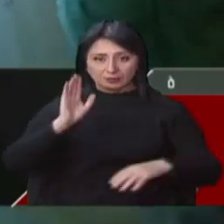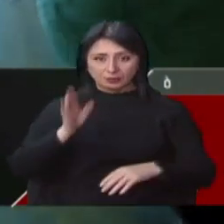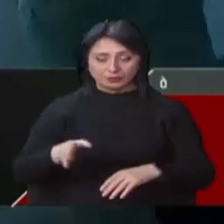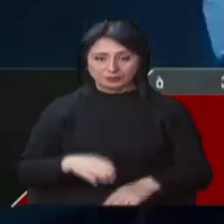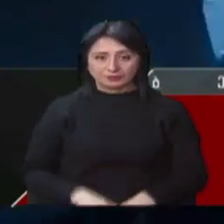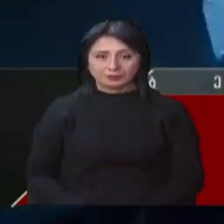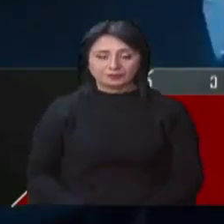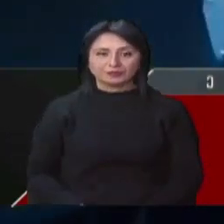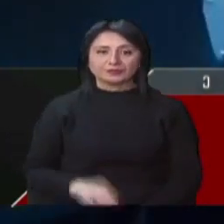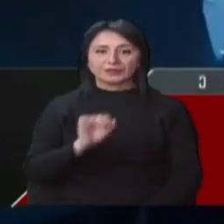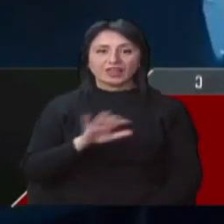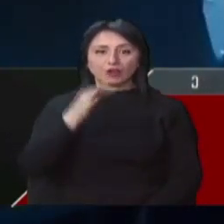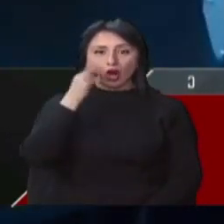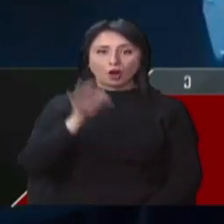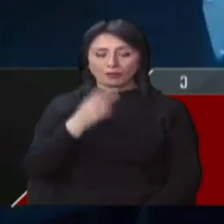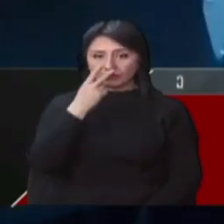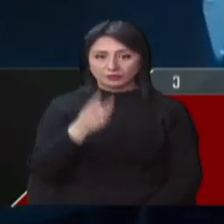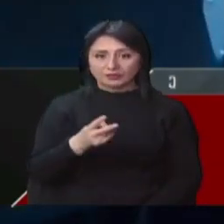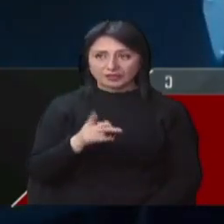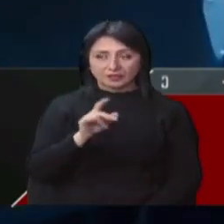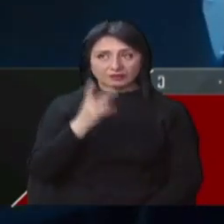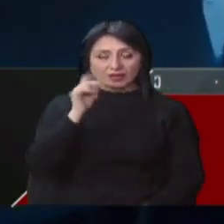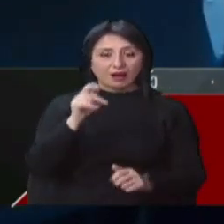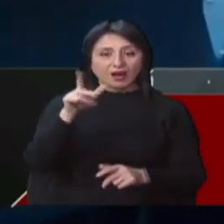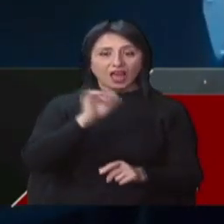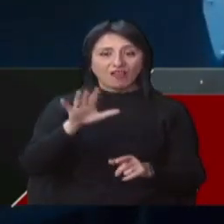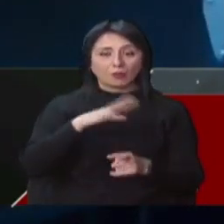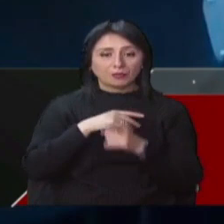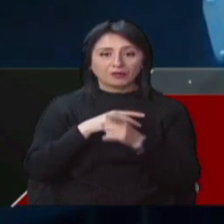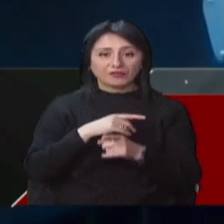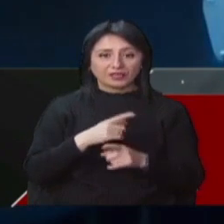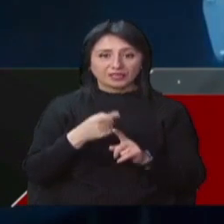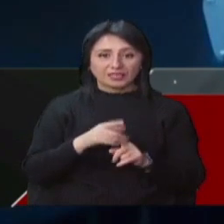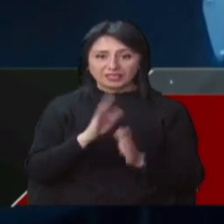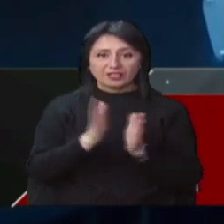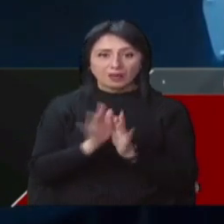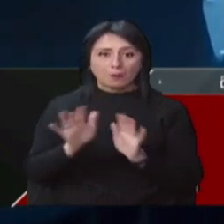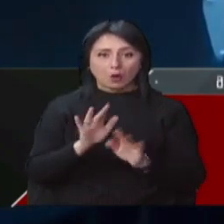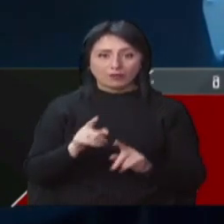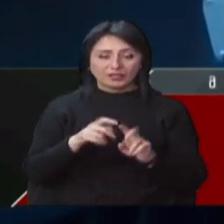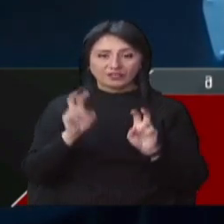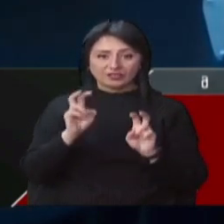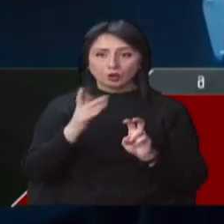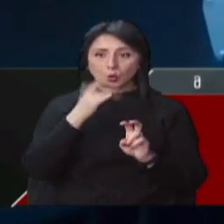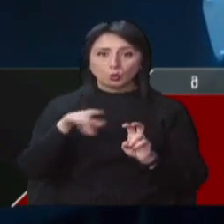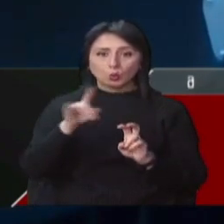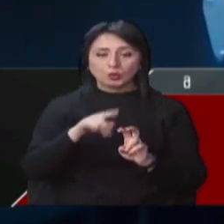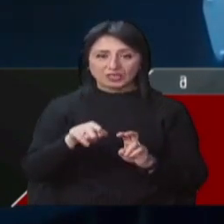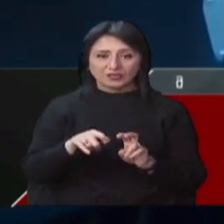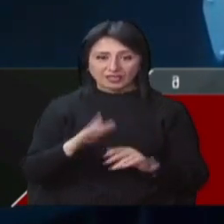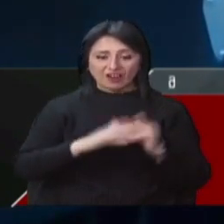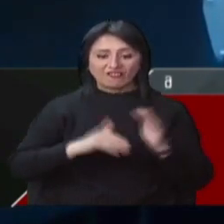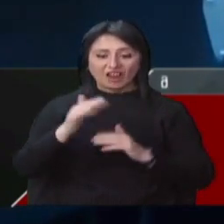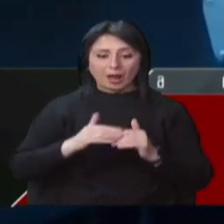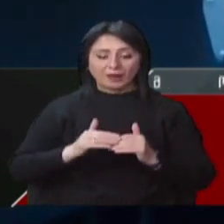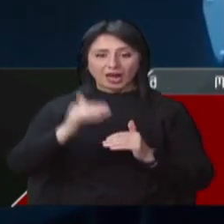შეუწყობს ხელს. ევროპულ გამოცდილებასაც უნდა მივიზიდოთ და იქვე თქვენ თითქმის მოქმედებს ეგრეთ წოდებული უცხოეთის სწავლების